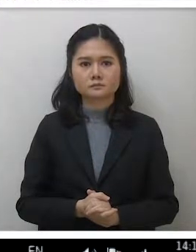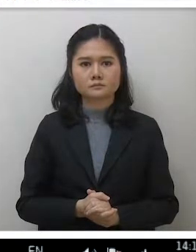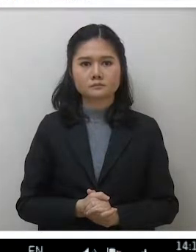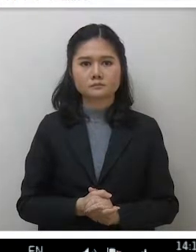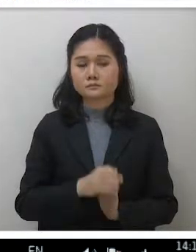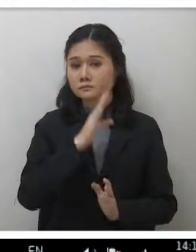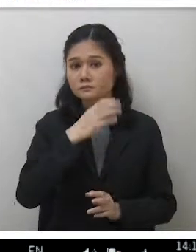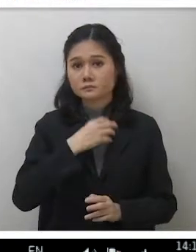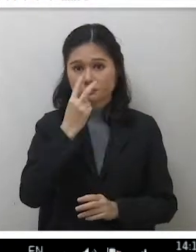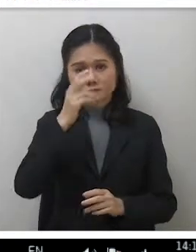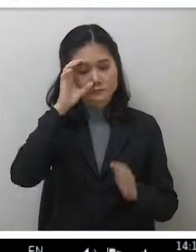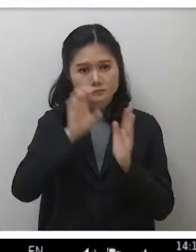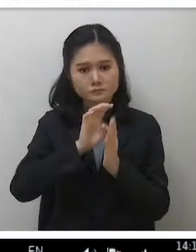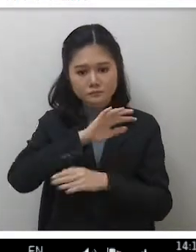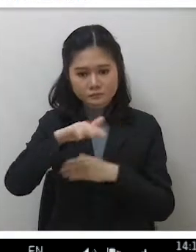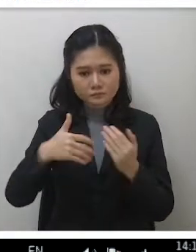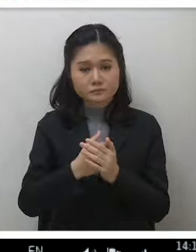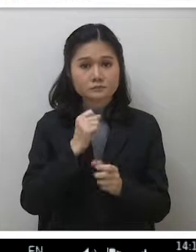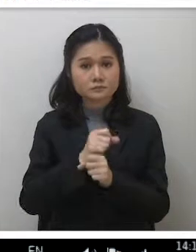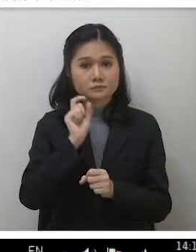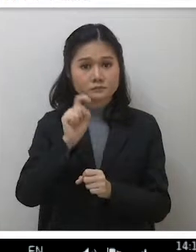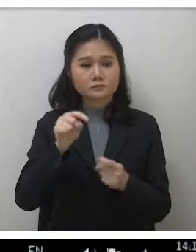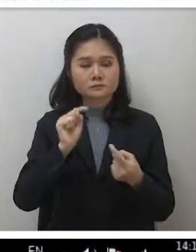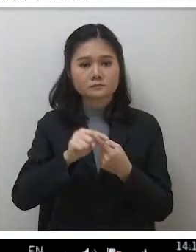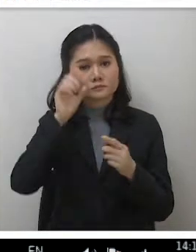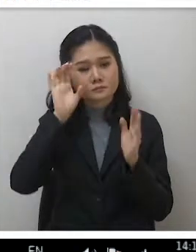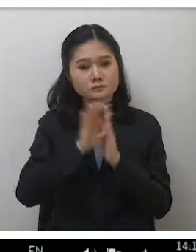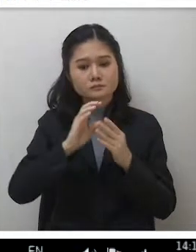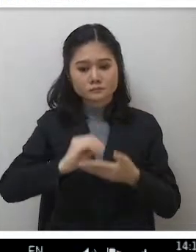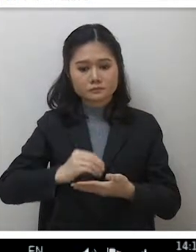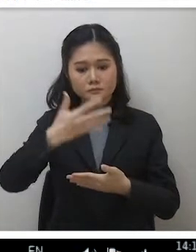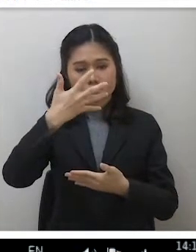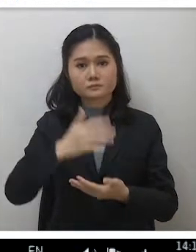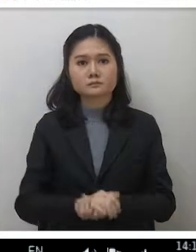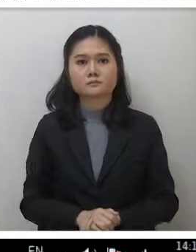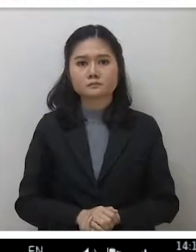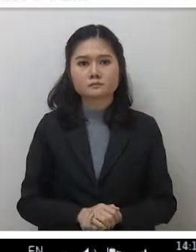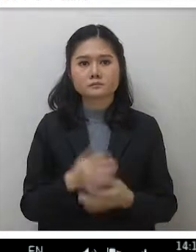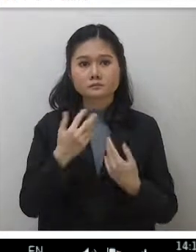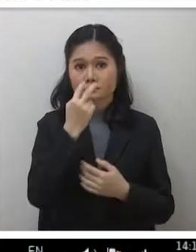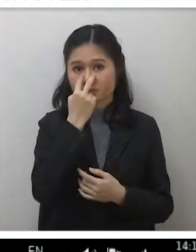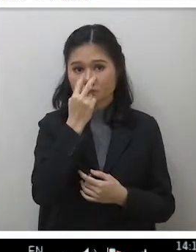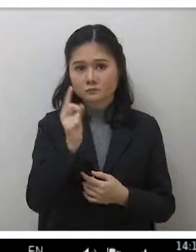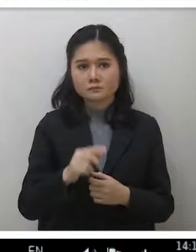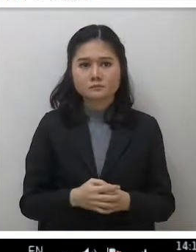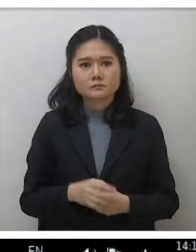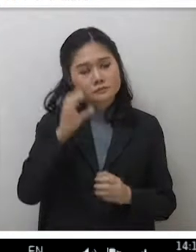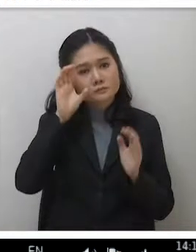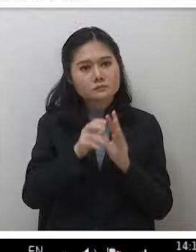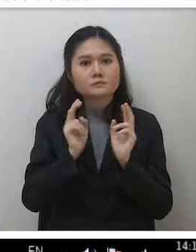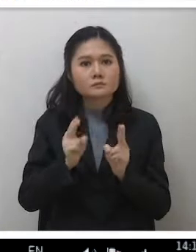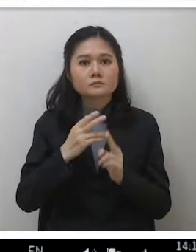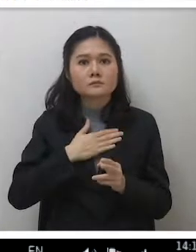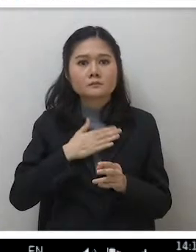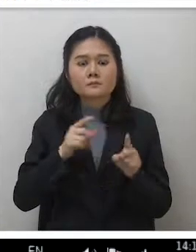นี่ถ้าเราอยากจะเห็นภาพทั้งหมดเนี่ยให้เราไปคลิกที่ Camera View เนาะเราก็จะเห็นว่าเฮ้ยภาพการ์ตูนของเ